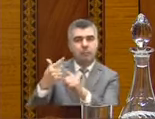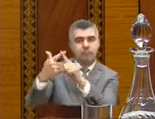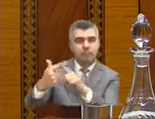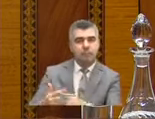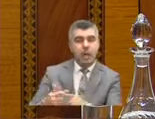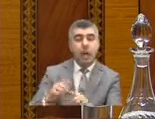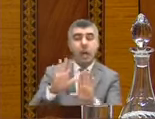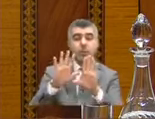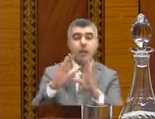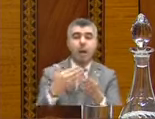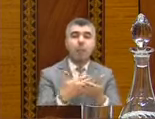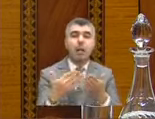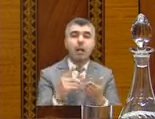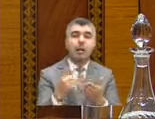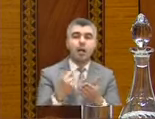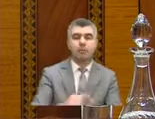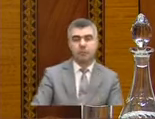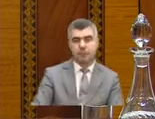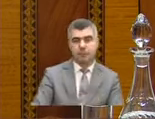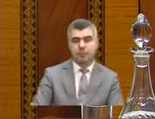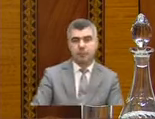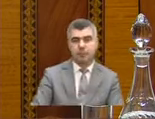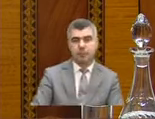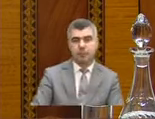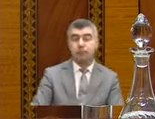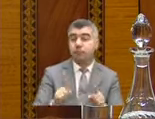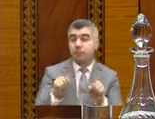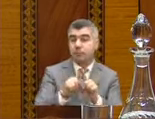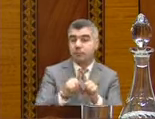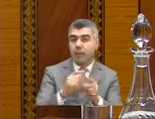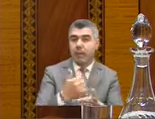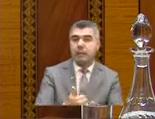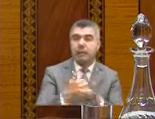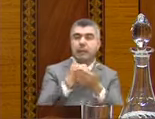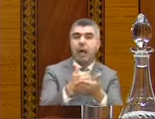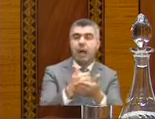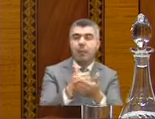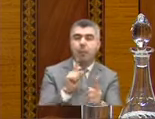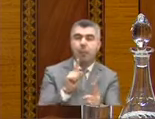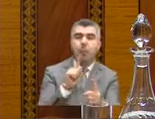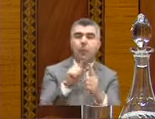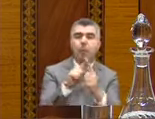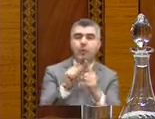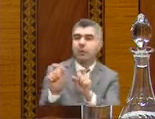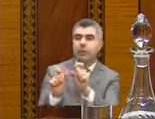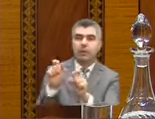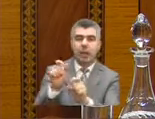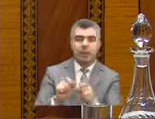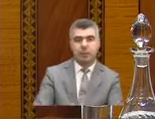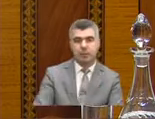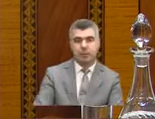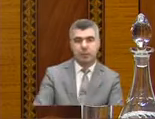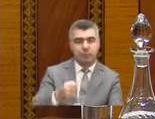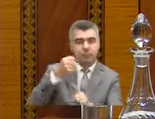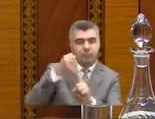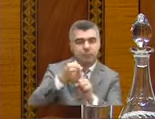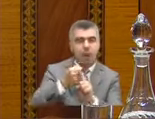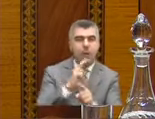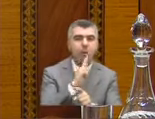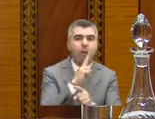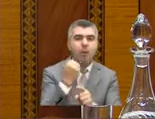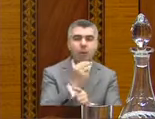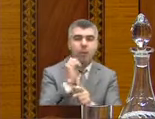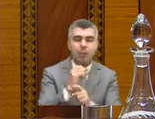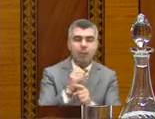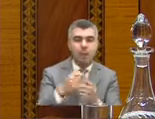10 مليار درهم. وبالنسبة للدعم الاجتماعي المباشر، ستعمل الحكومة من خلال مشروع